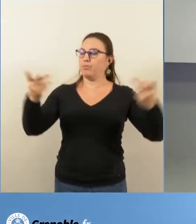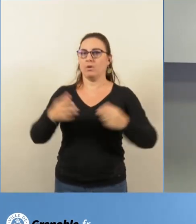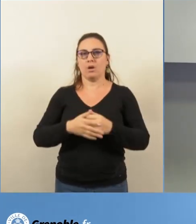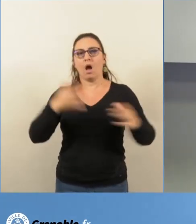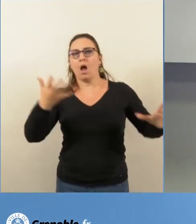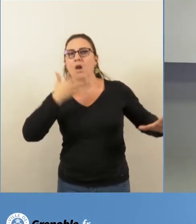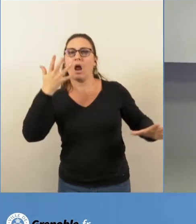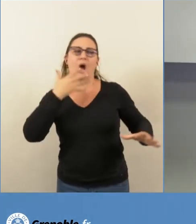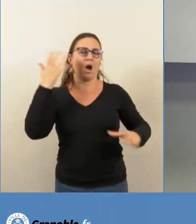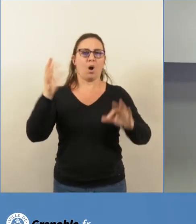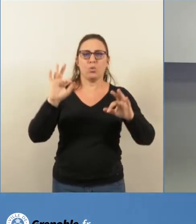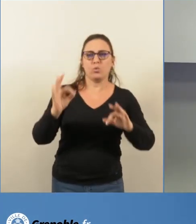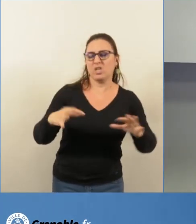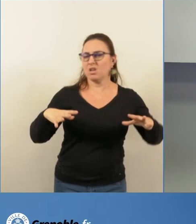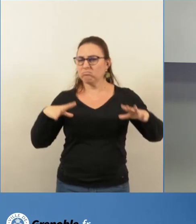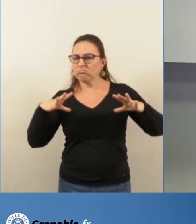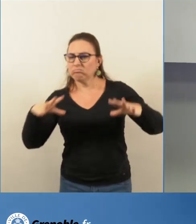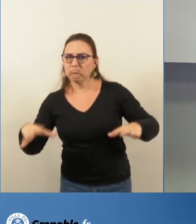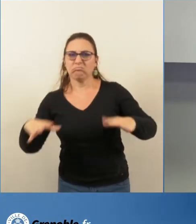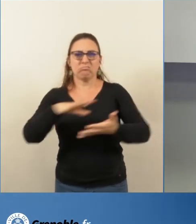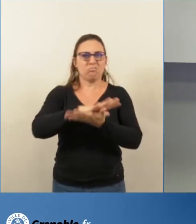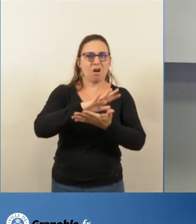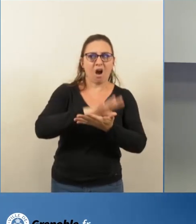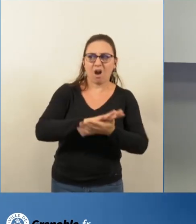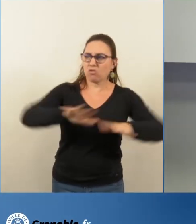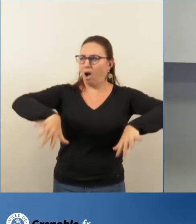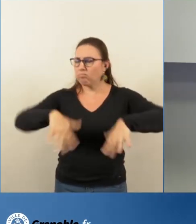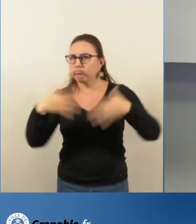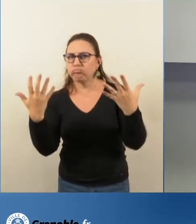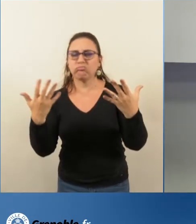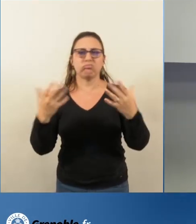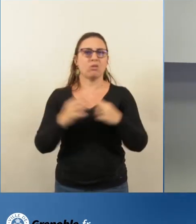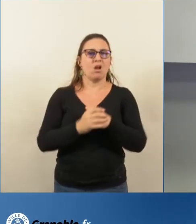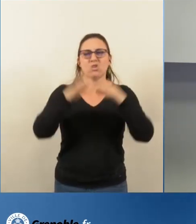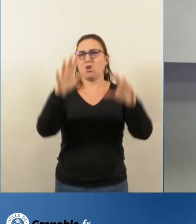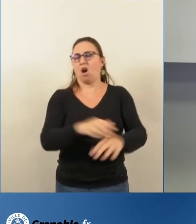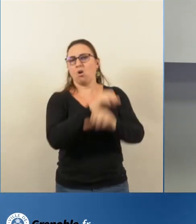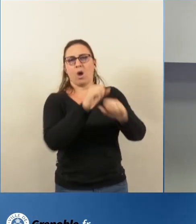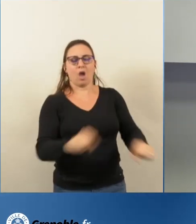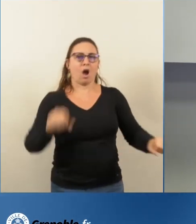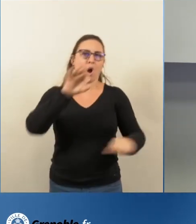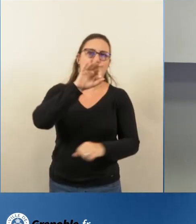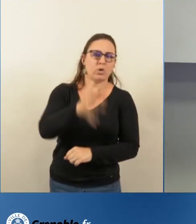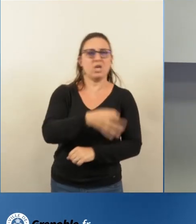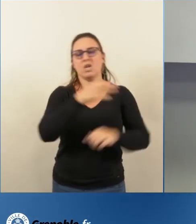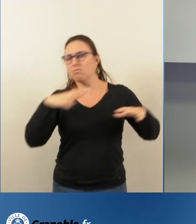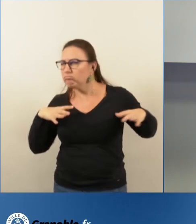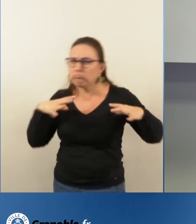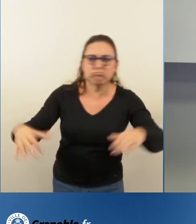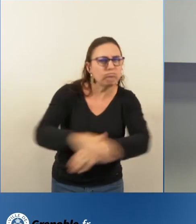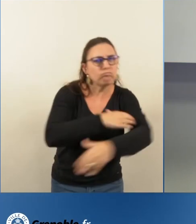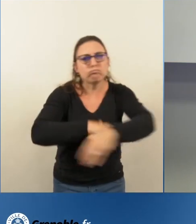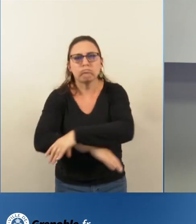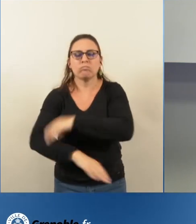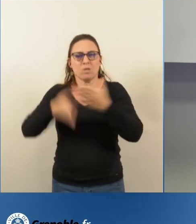l'énergie malgré l'âge et l'incroyable engagement et